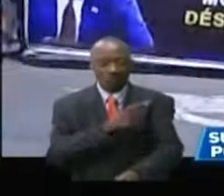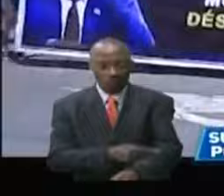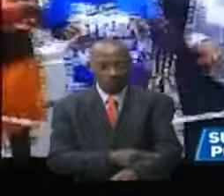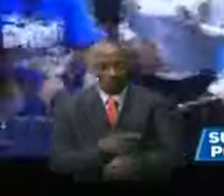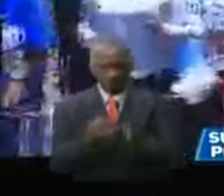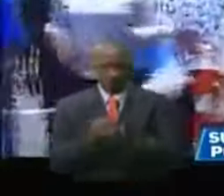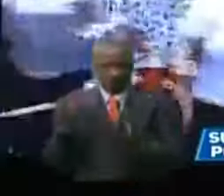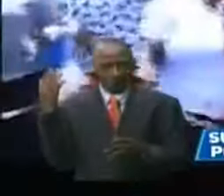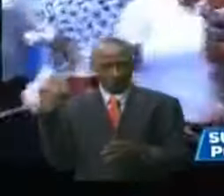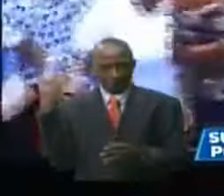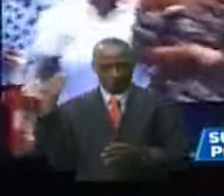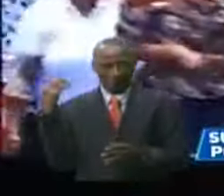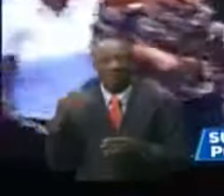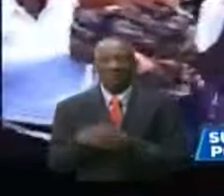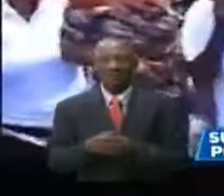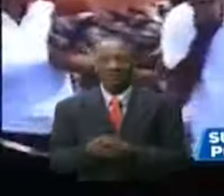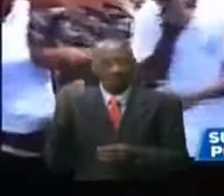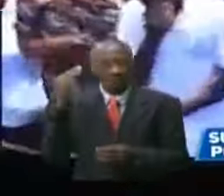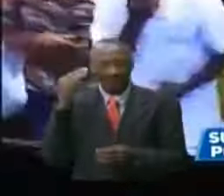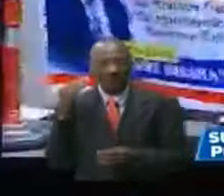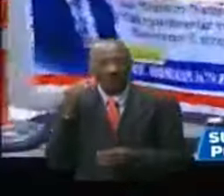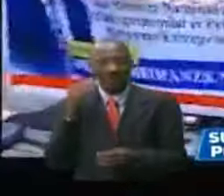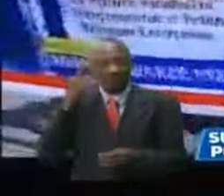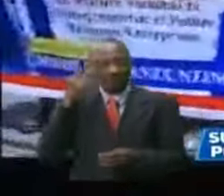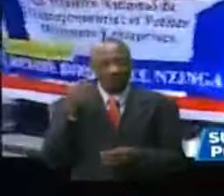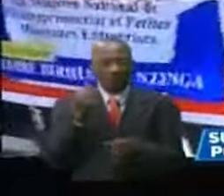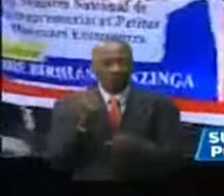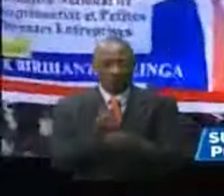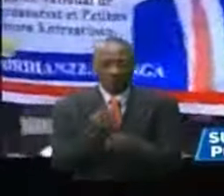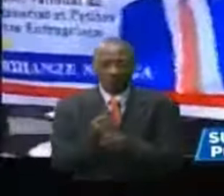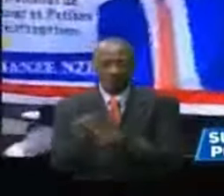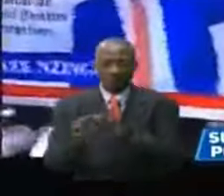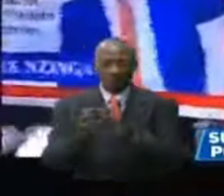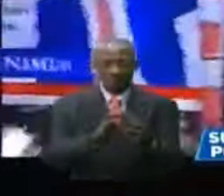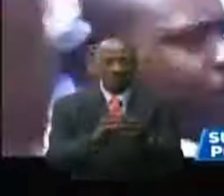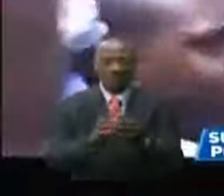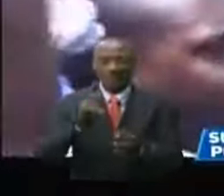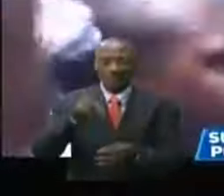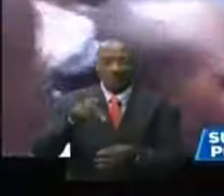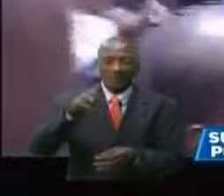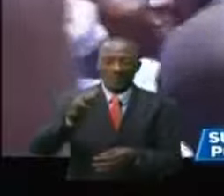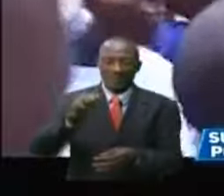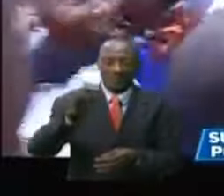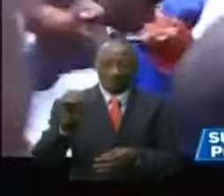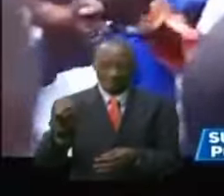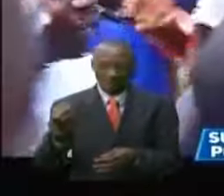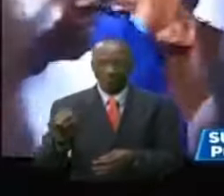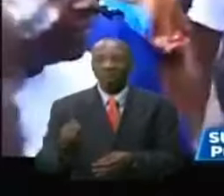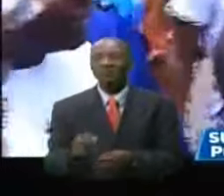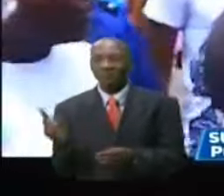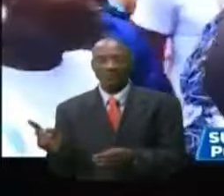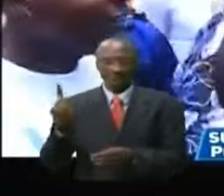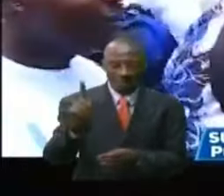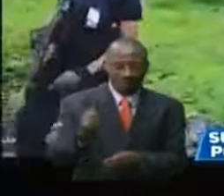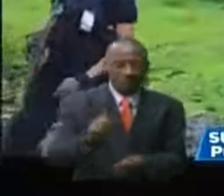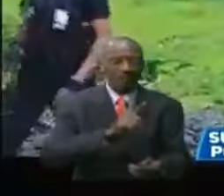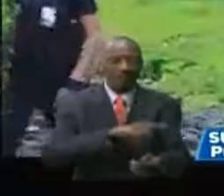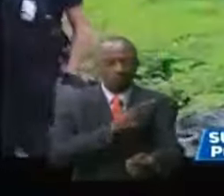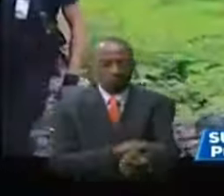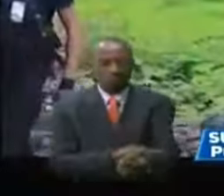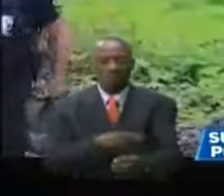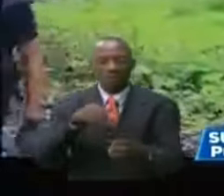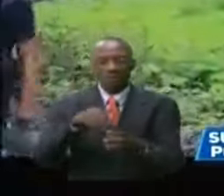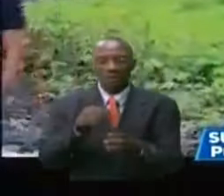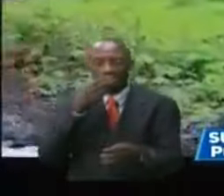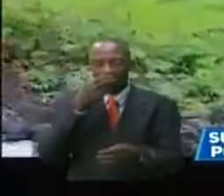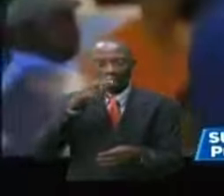14 octobre 2023, le ministre de l'Entrepreneuriat des petites et moyennes entreprises, Désiré Nzinga-Birianze, et dans sa suite, le